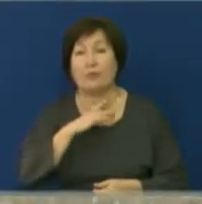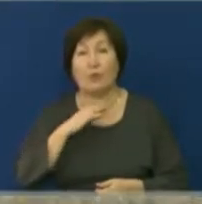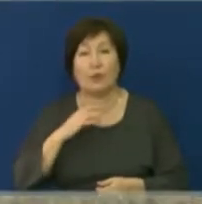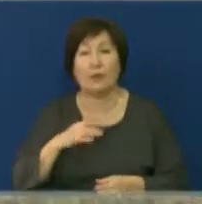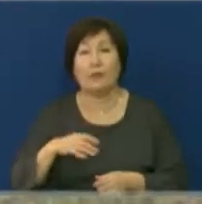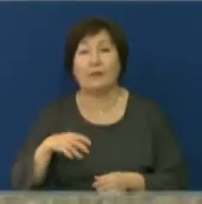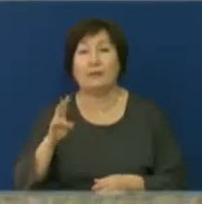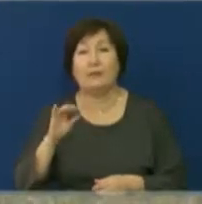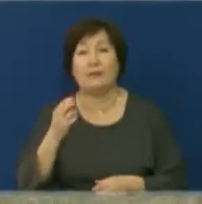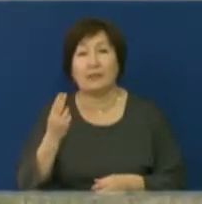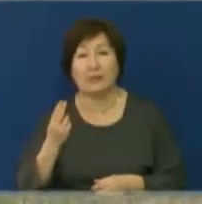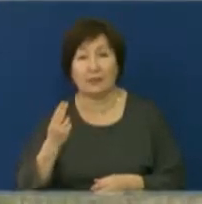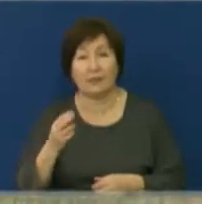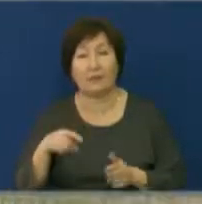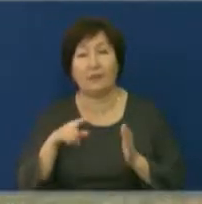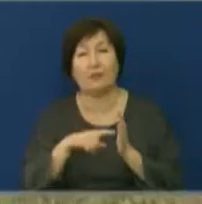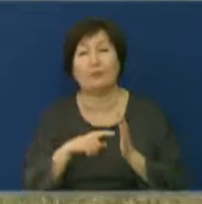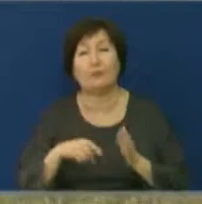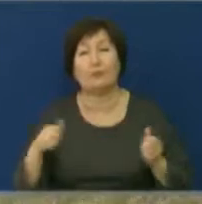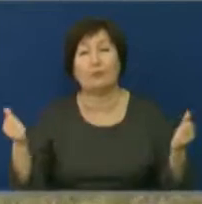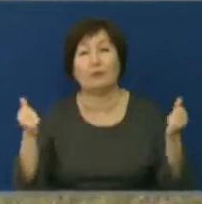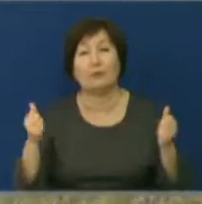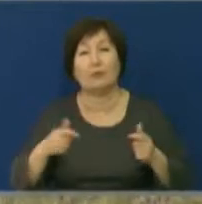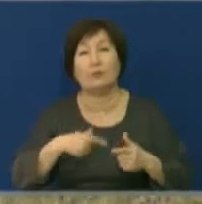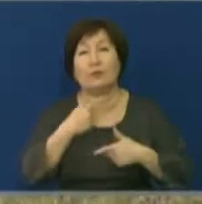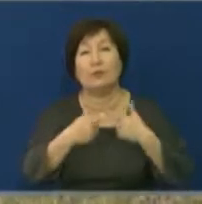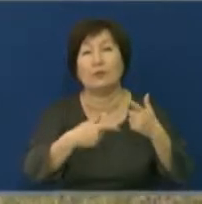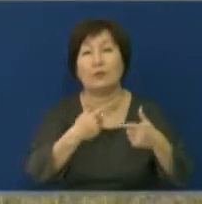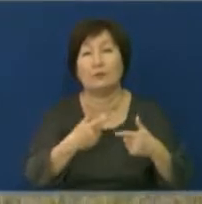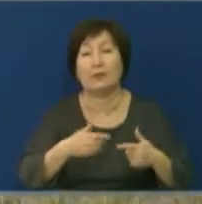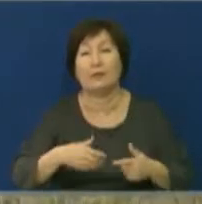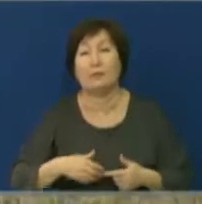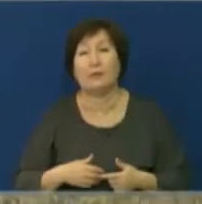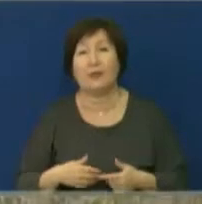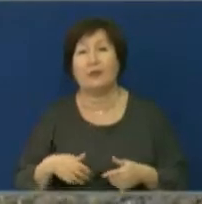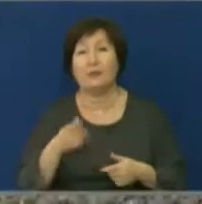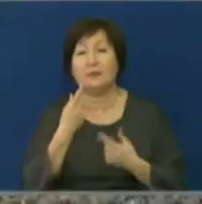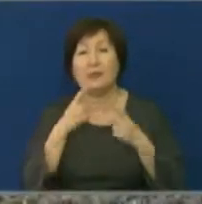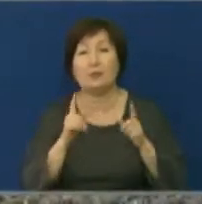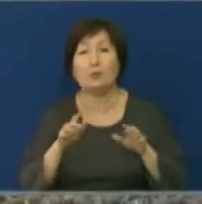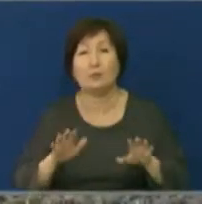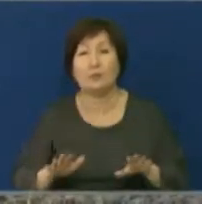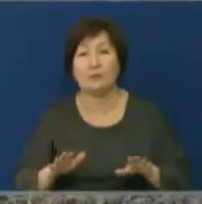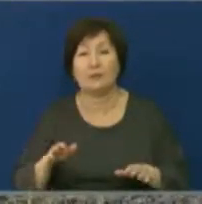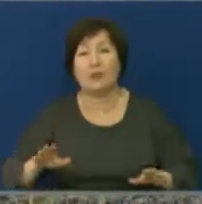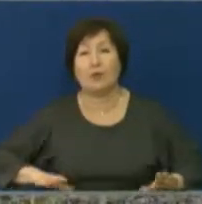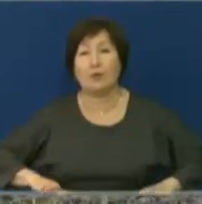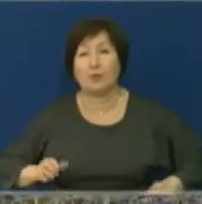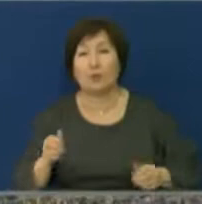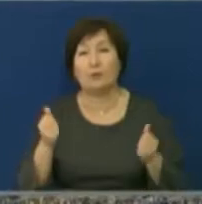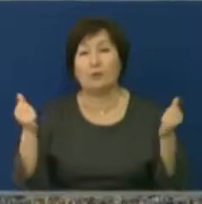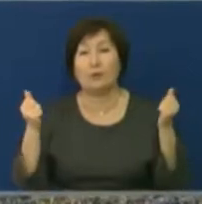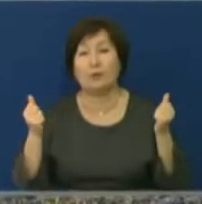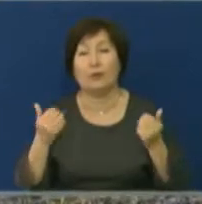спорта, которые передаются из поколения в поколение. Среди них особое место занимает конный спорт. К счастью, сегодня конный спорт приобретает